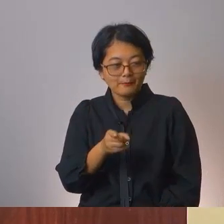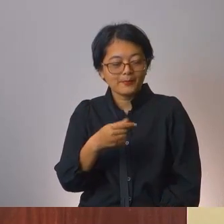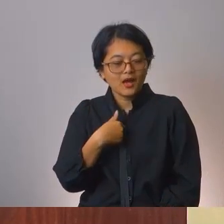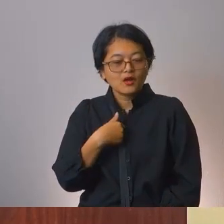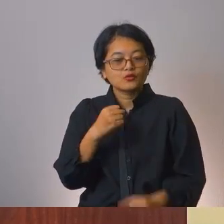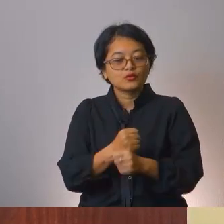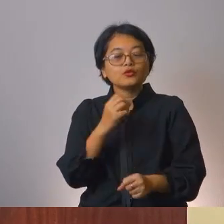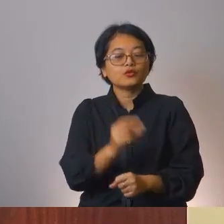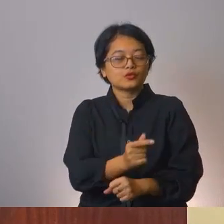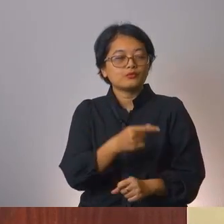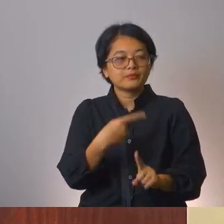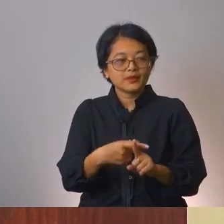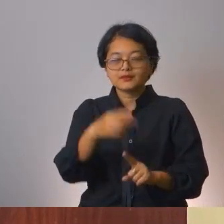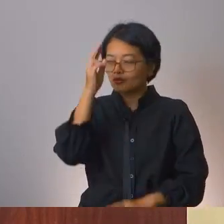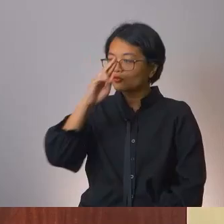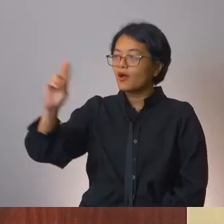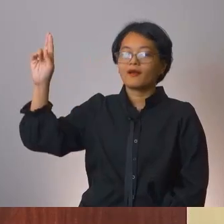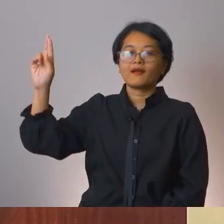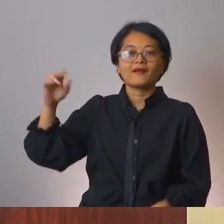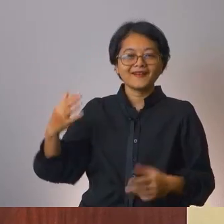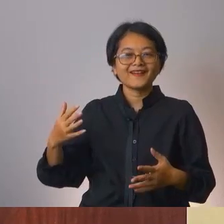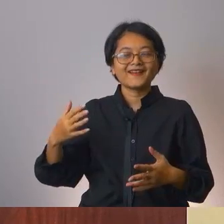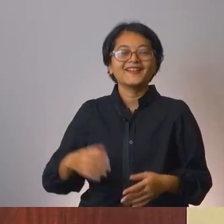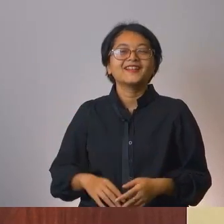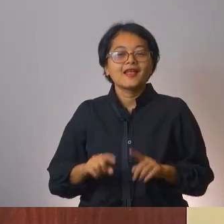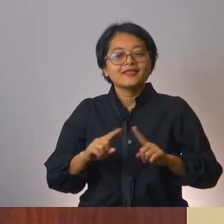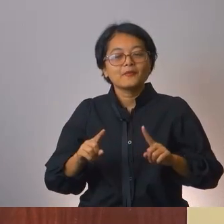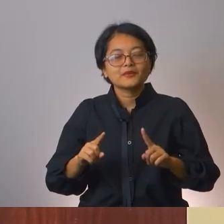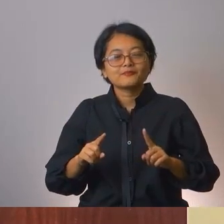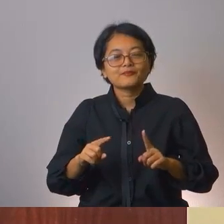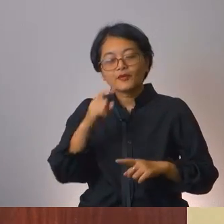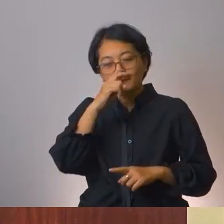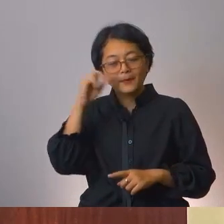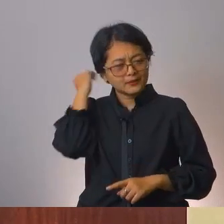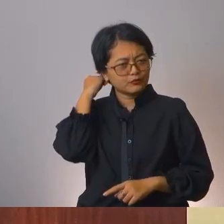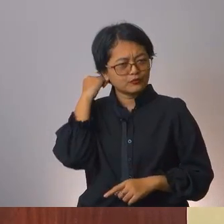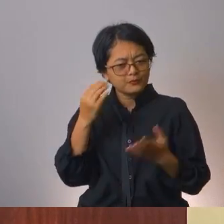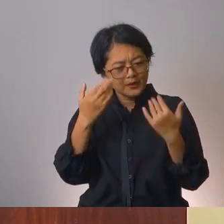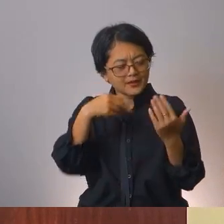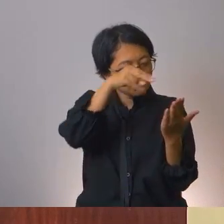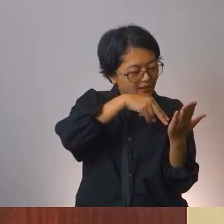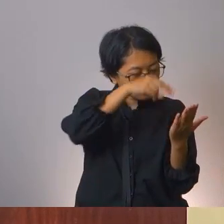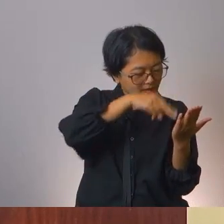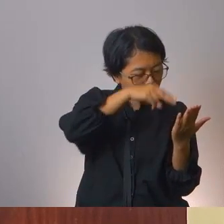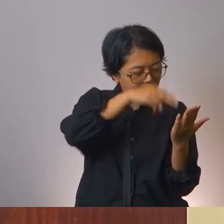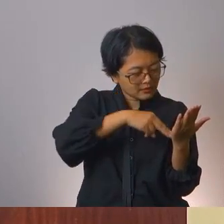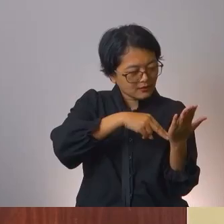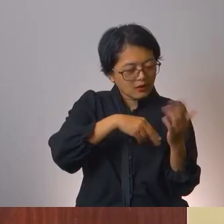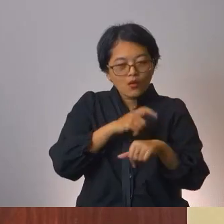Tapi Bapak Ibu Saudara coba kita perhatikan. Tatkala Yesus ingin menyelamatkan para